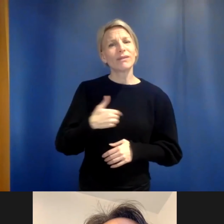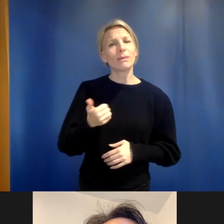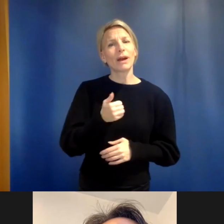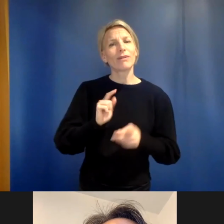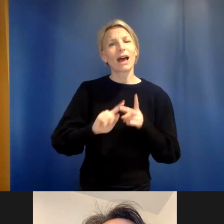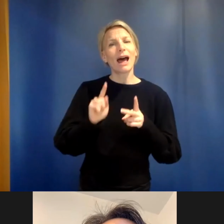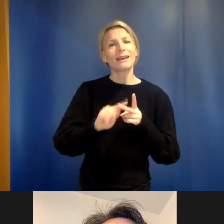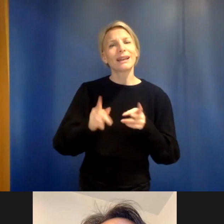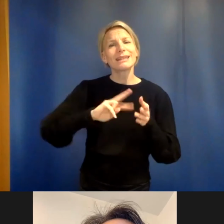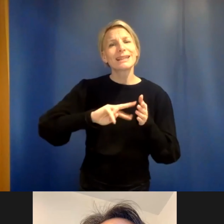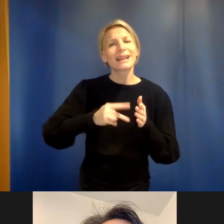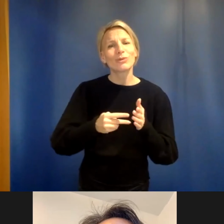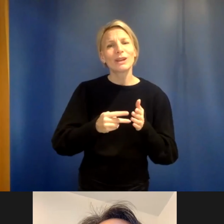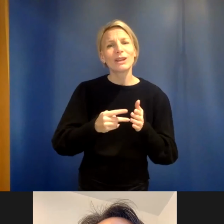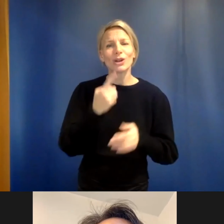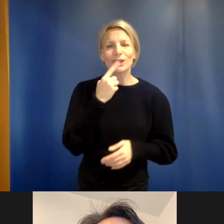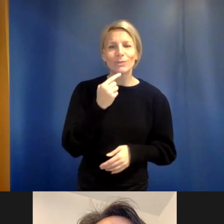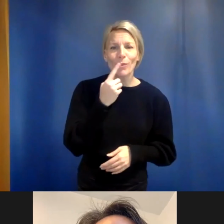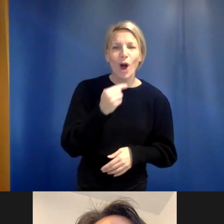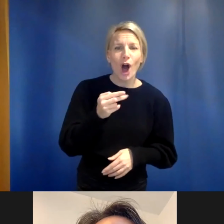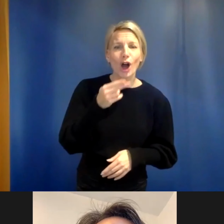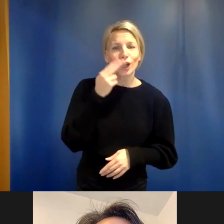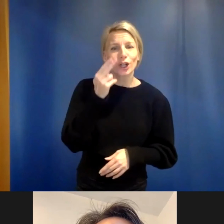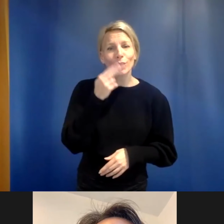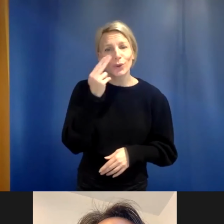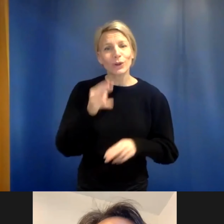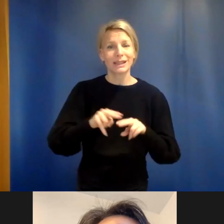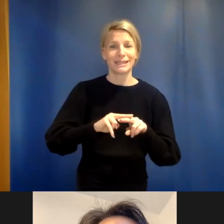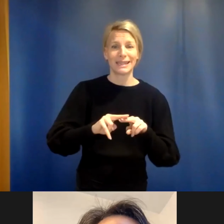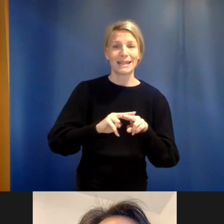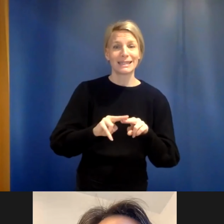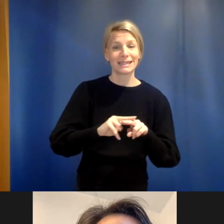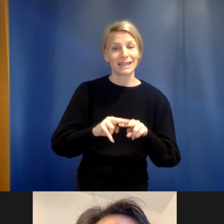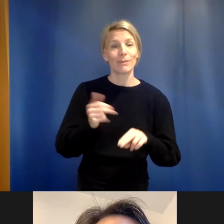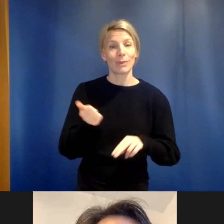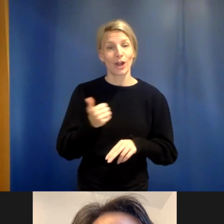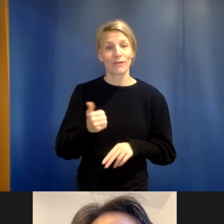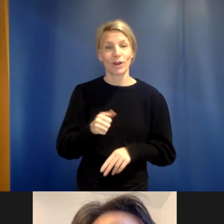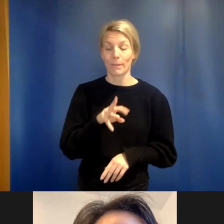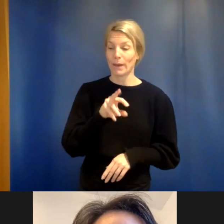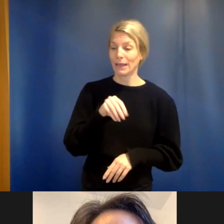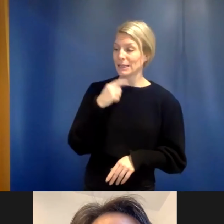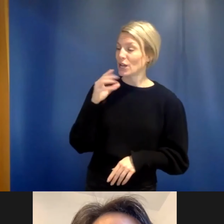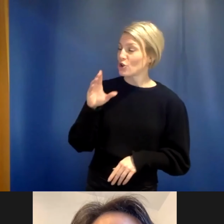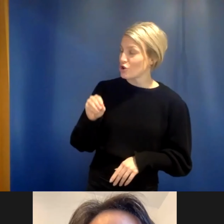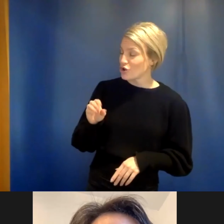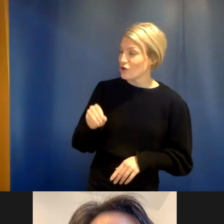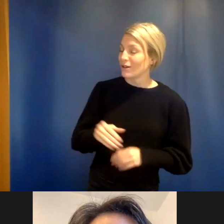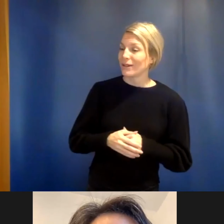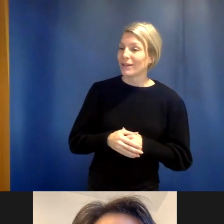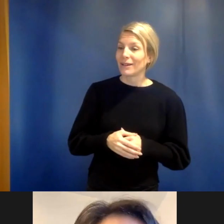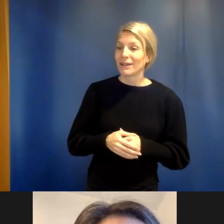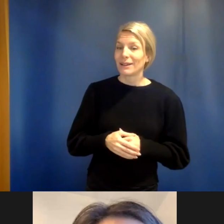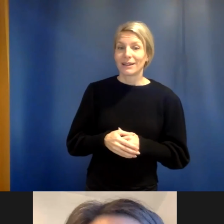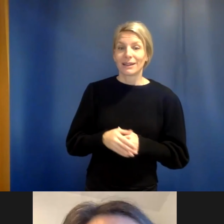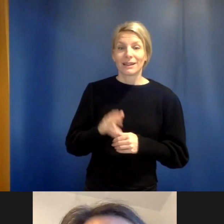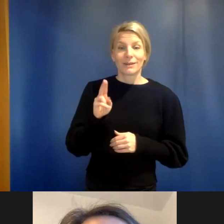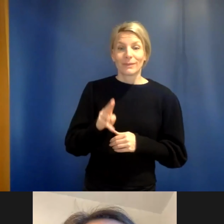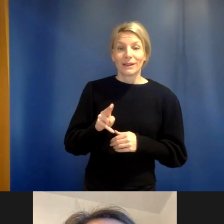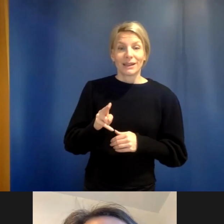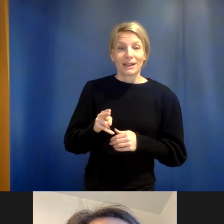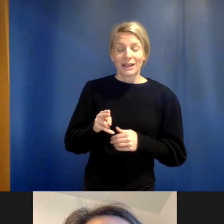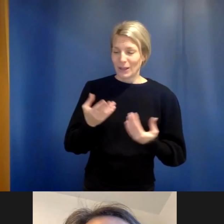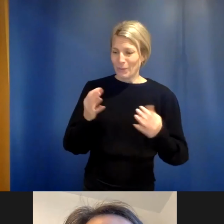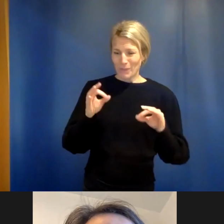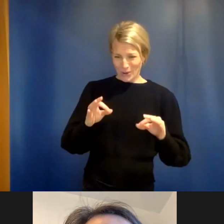smak och lukt och känsel och sådär. Ja. Så det fanns alltså ingen sån här. Hur har ni